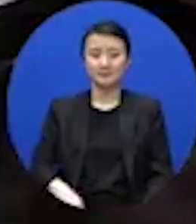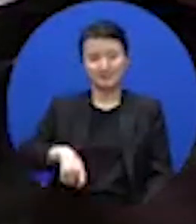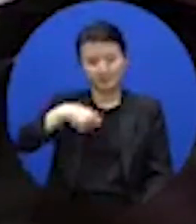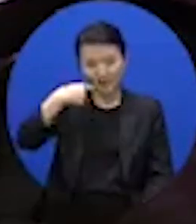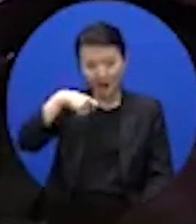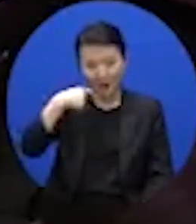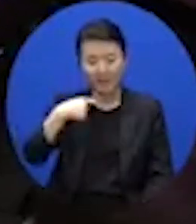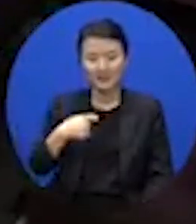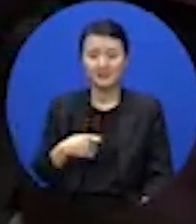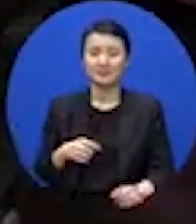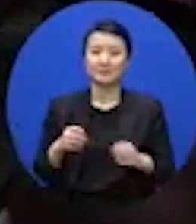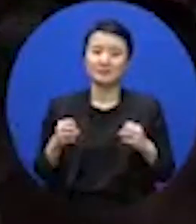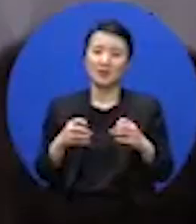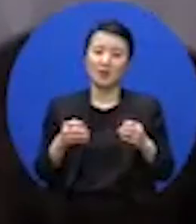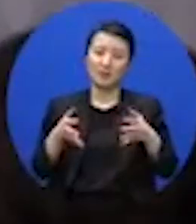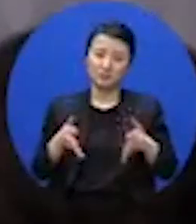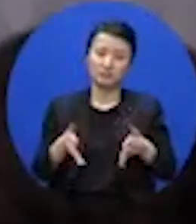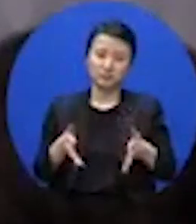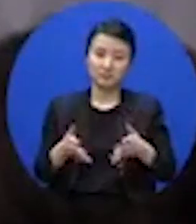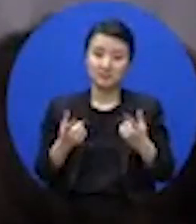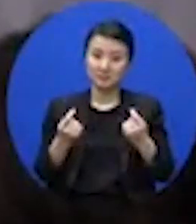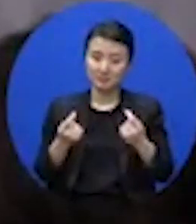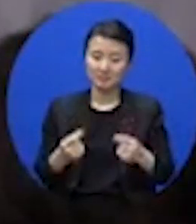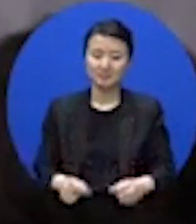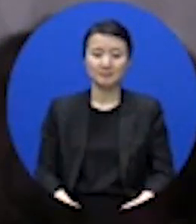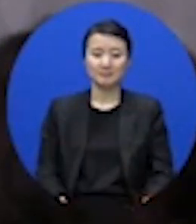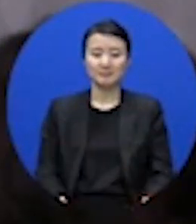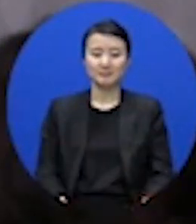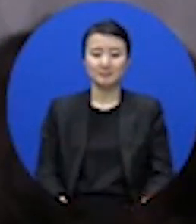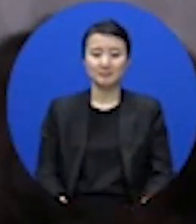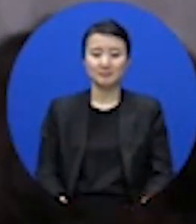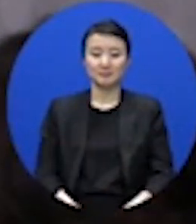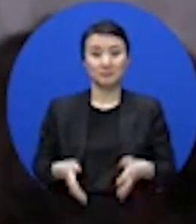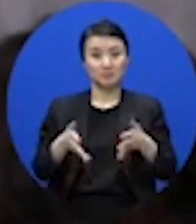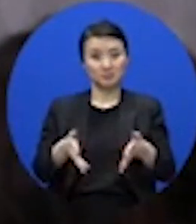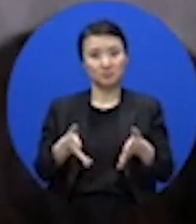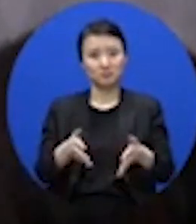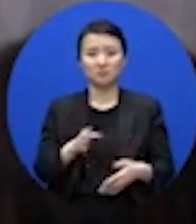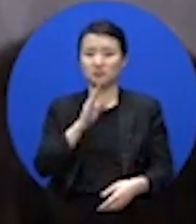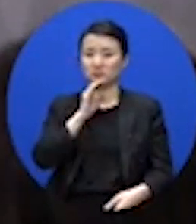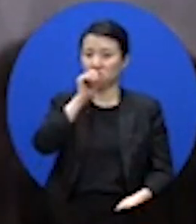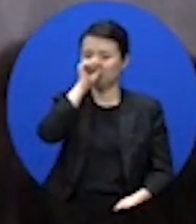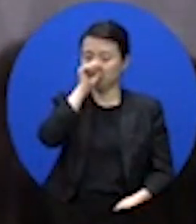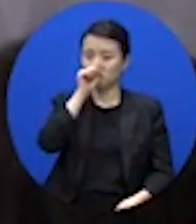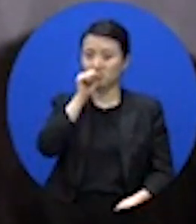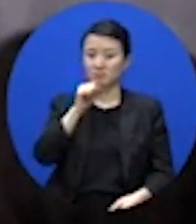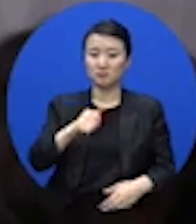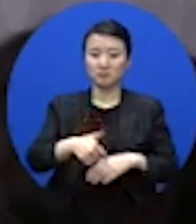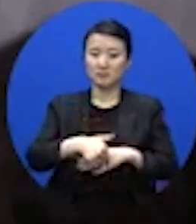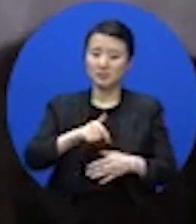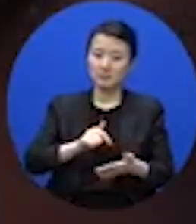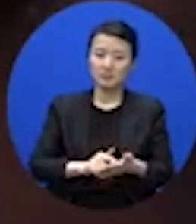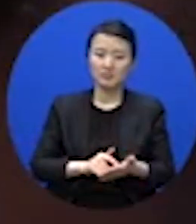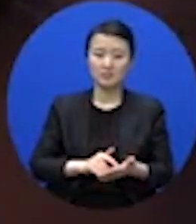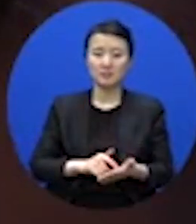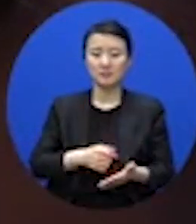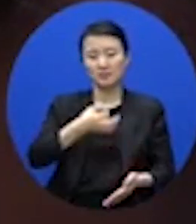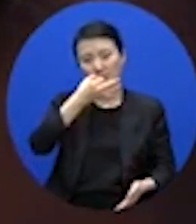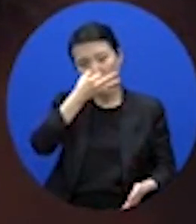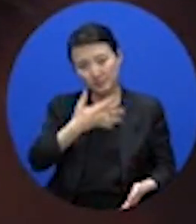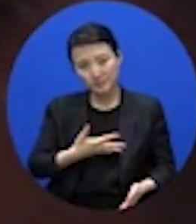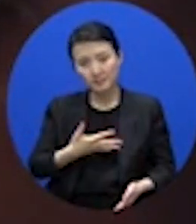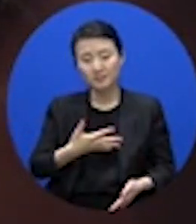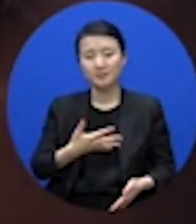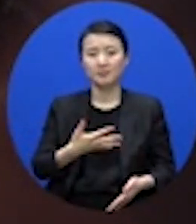먹거나 수다를 떨죠. 예. 네. 근데 수다 정말 좋은 것 같아요. 왜? 마음에 있는 어떤 힘든